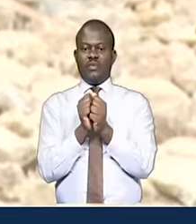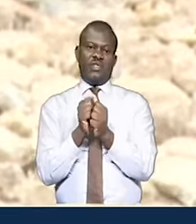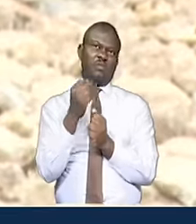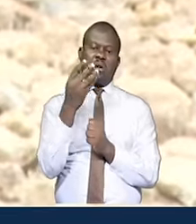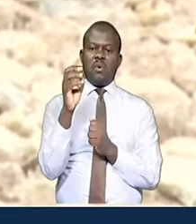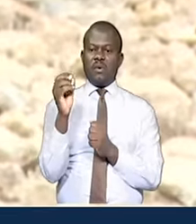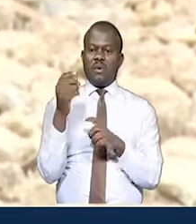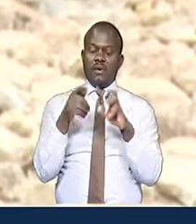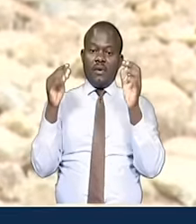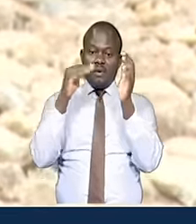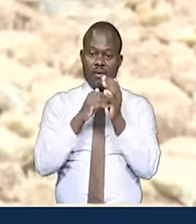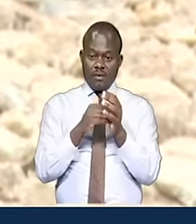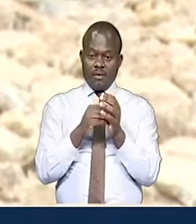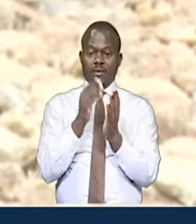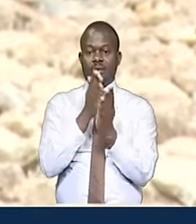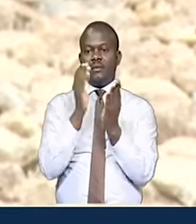ngo noneho